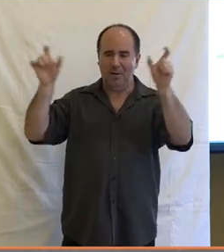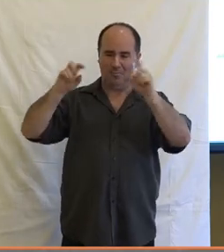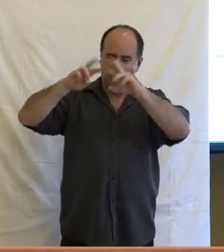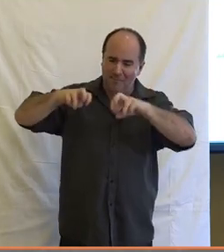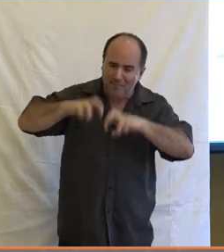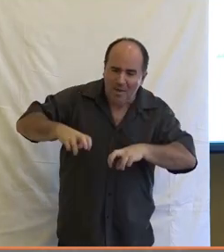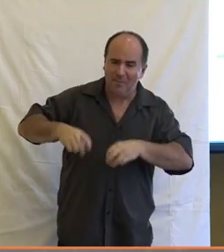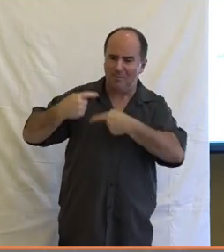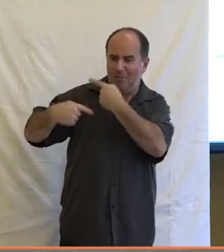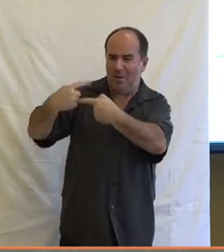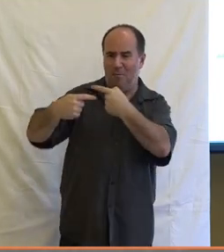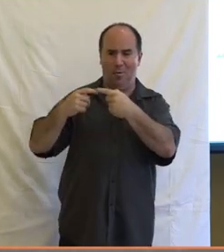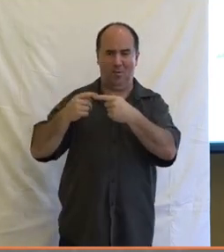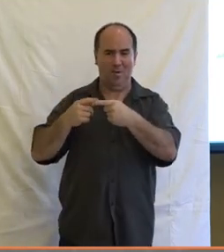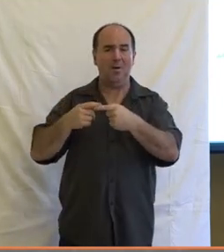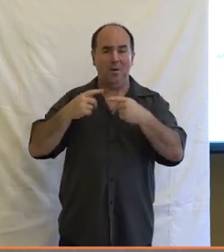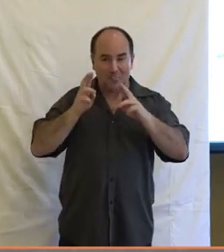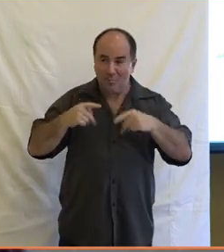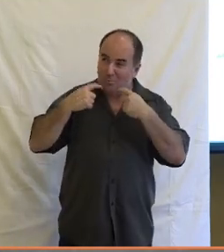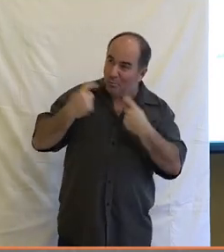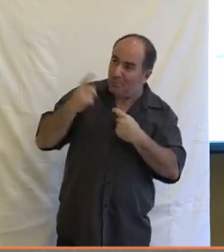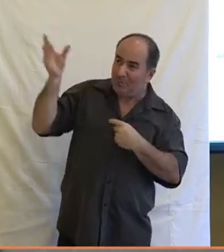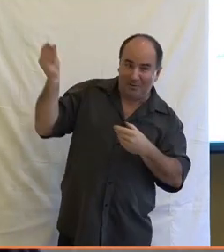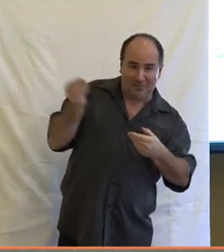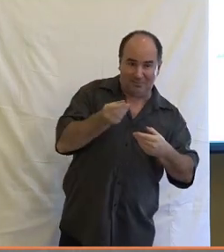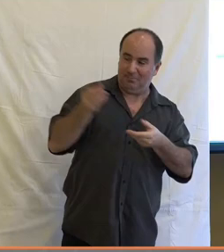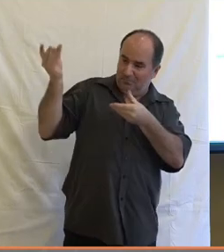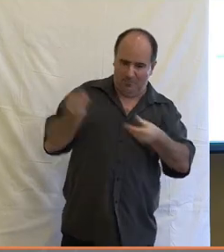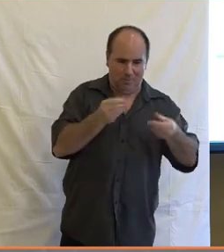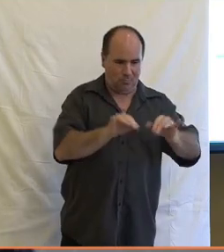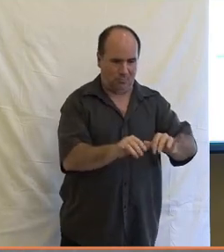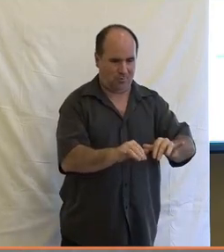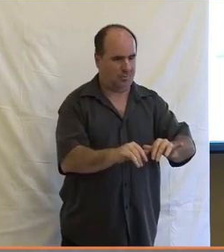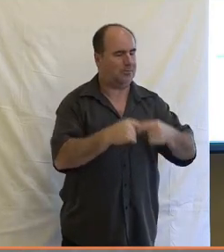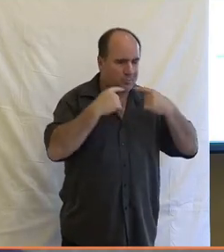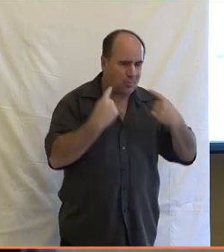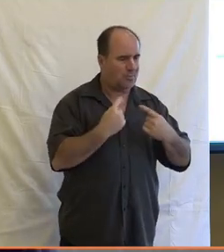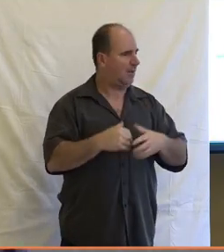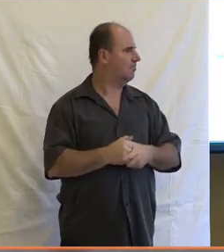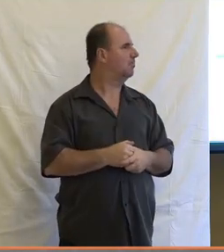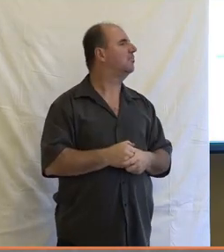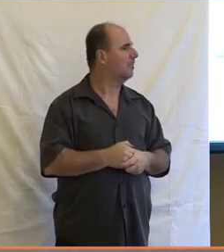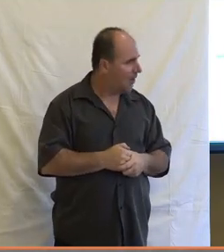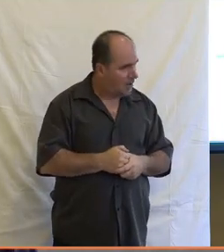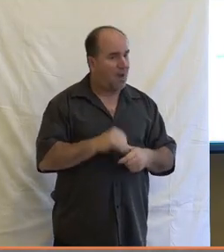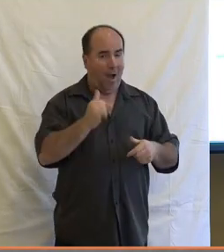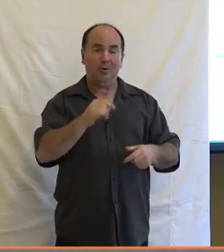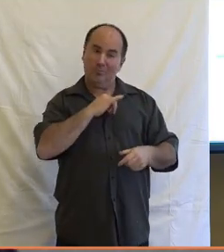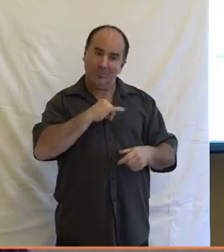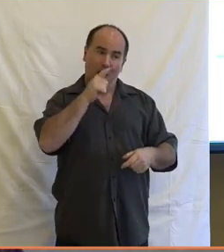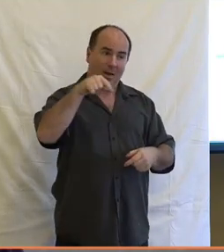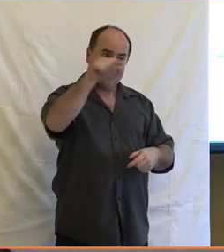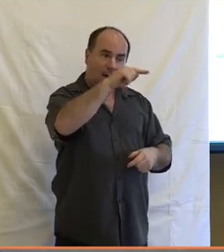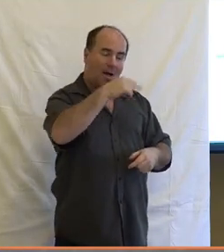se jich zeptat, jestli si to můžete vyzkoušet. A nás se celkem v té nadaci právě obrací řada lidí, kteří si to chtějí vyzkoušet, který to prostě zajímá, chtějí do té